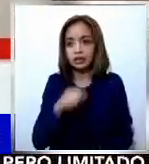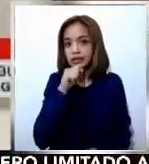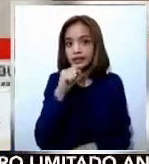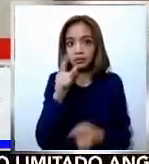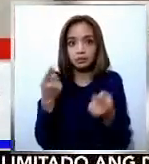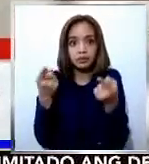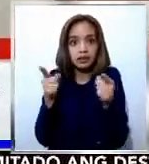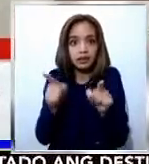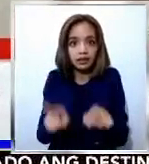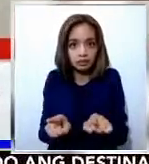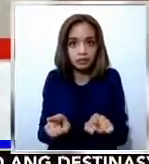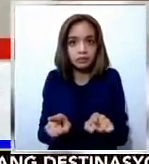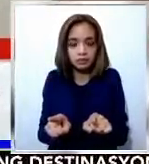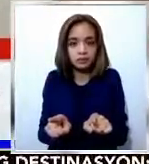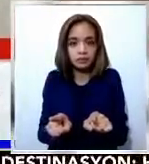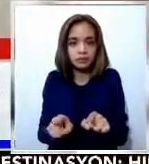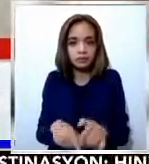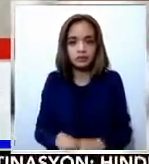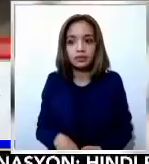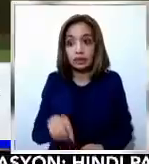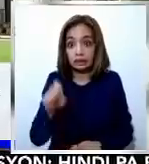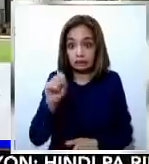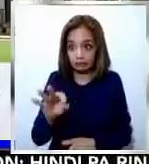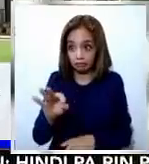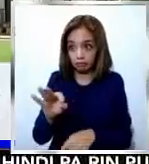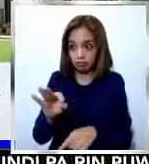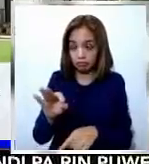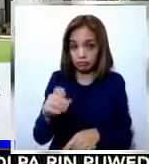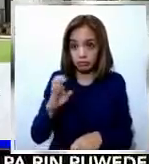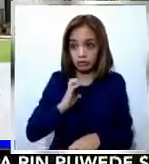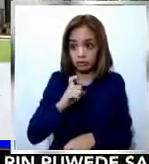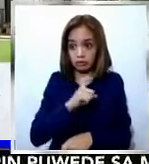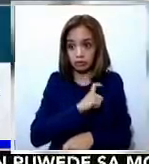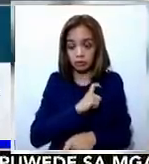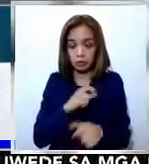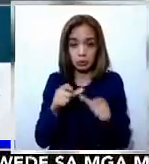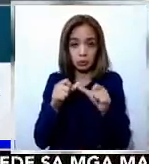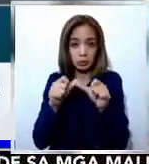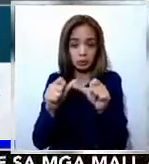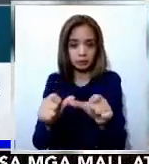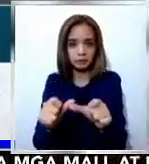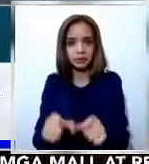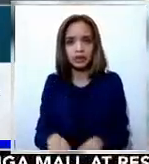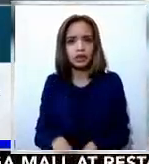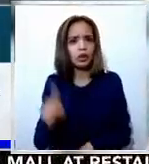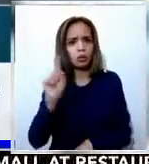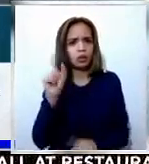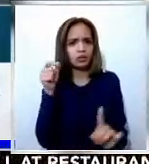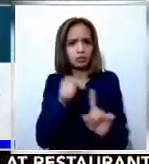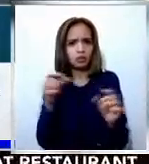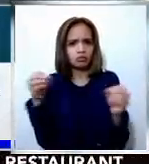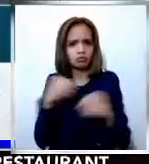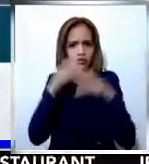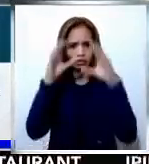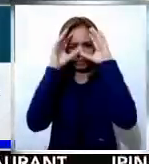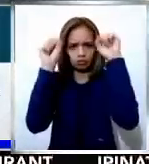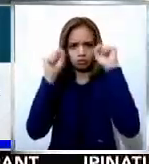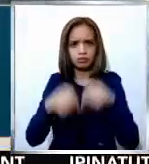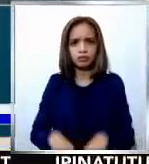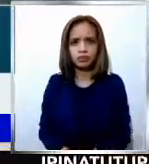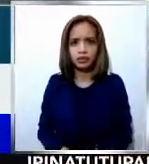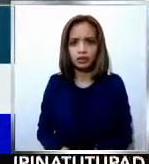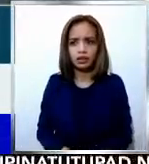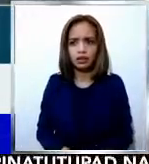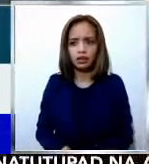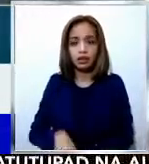the executive from beginning to end. Punto ng Malacanang. Kung wala pong paglabag sa batas at